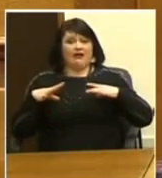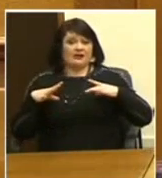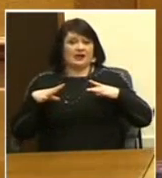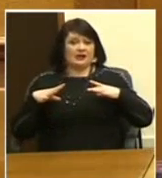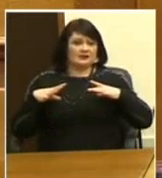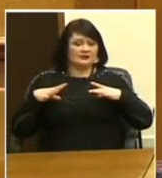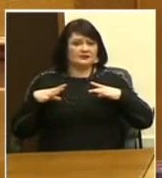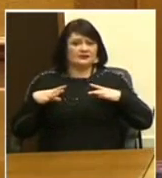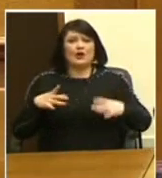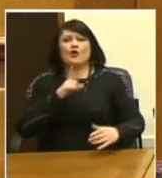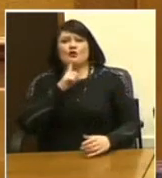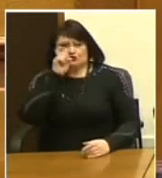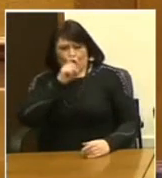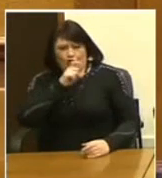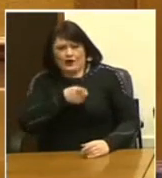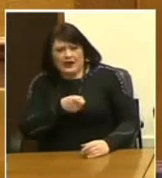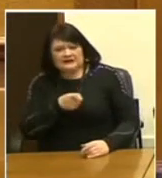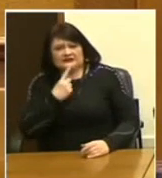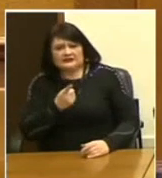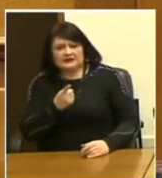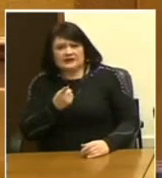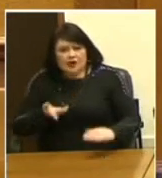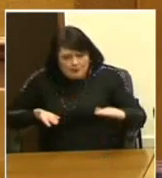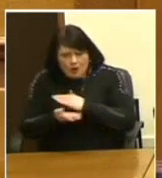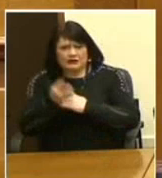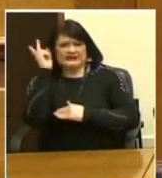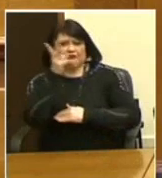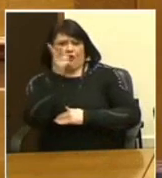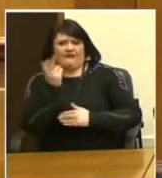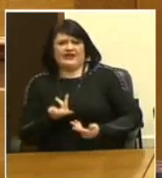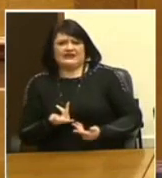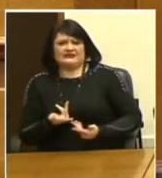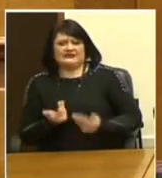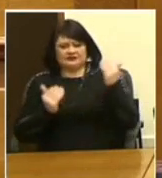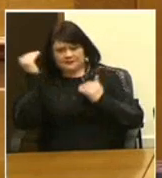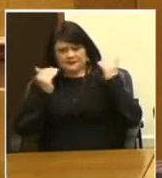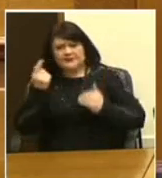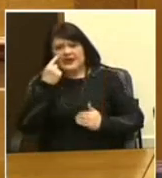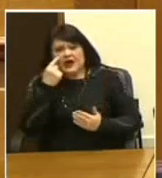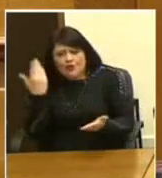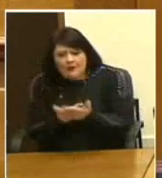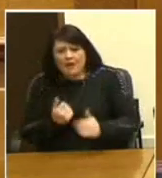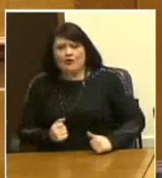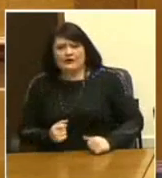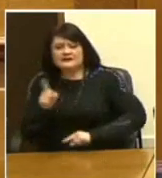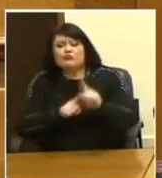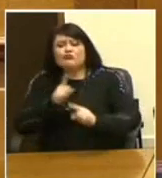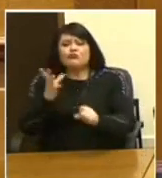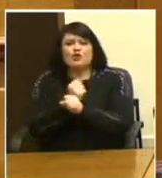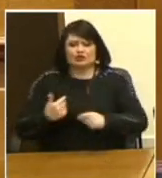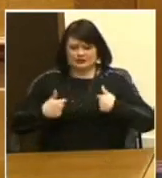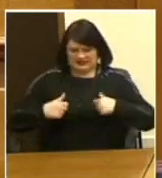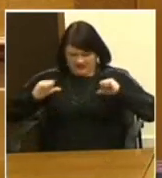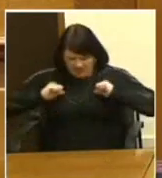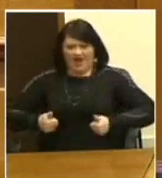να ζητήσετε να καταθέσετε πρόταση δυσπιστίας για να δούμε πόσα πήρια πιάνει ο σάκος. Τώρα που εμείς είχαμε το θάρρος